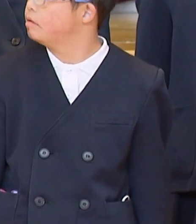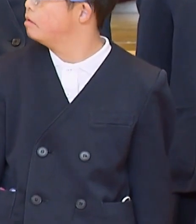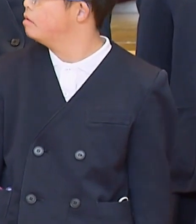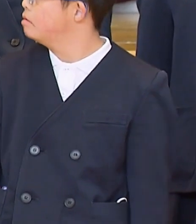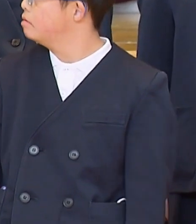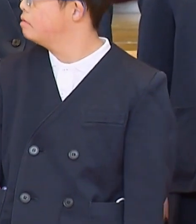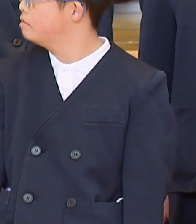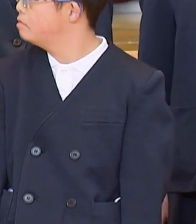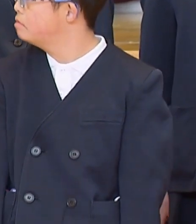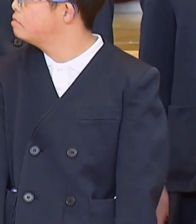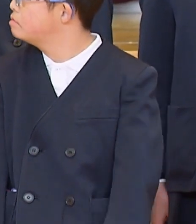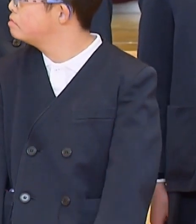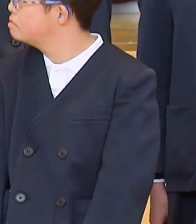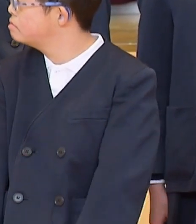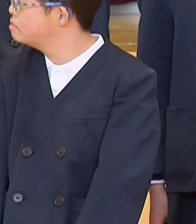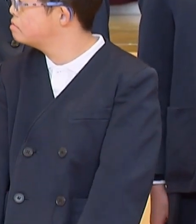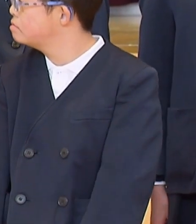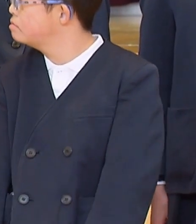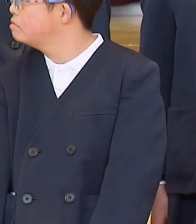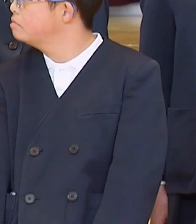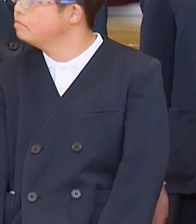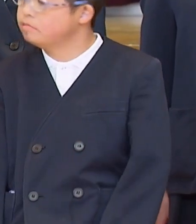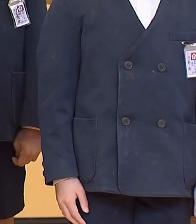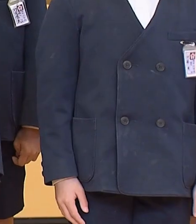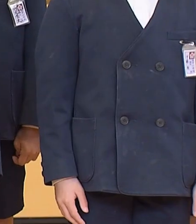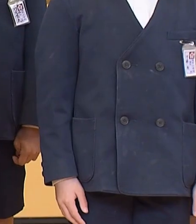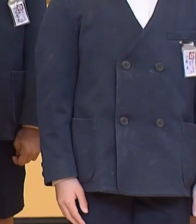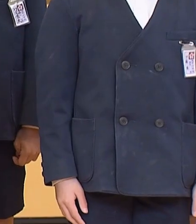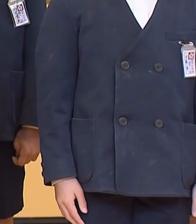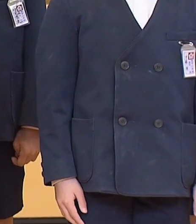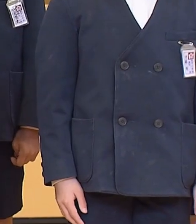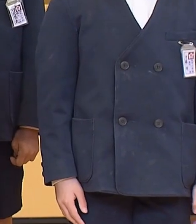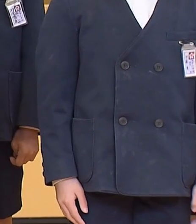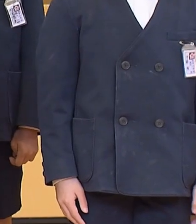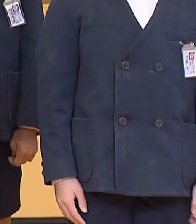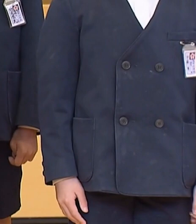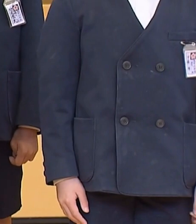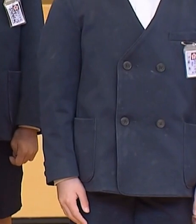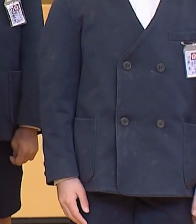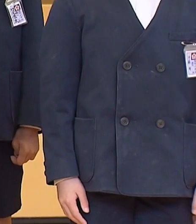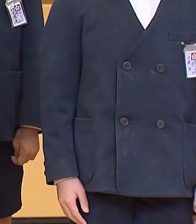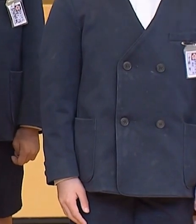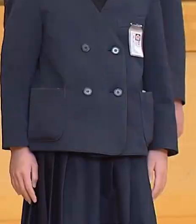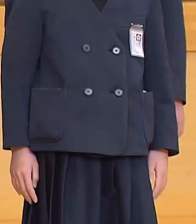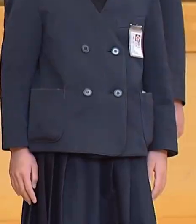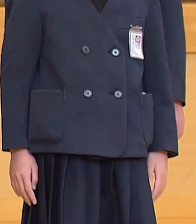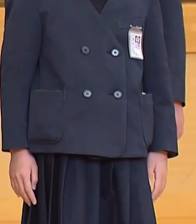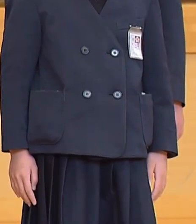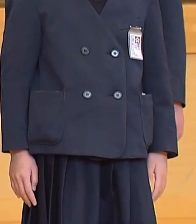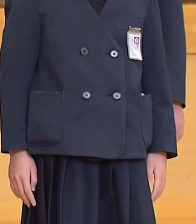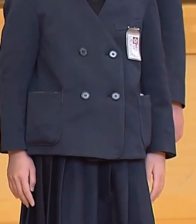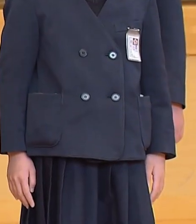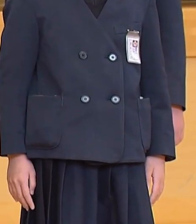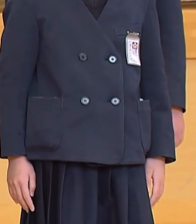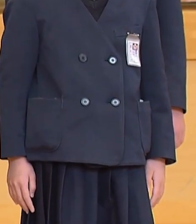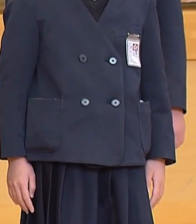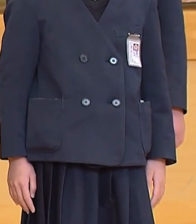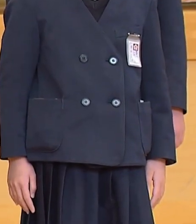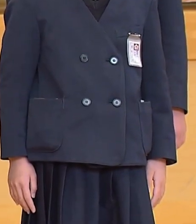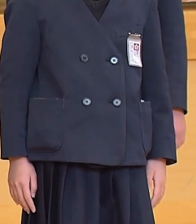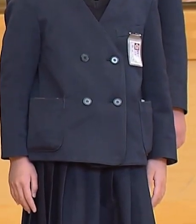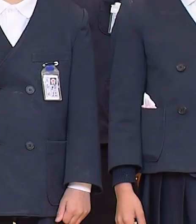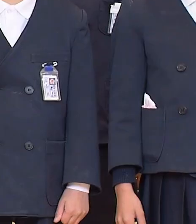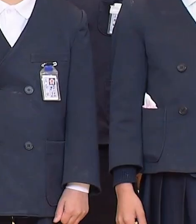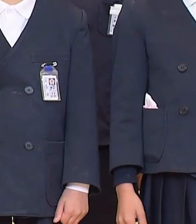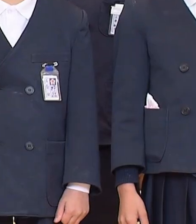の字がこの山に刻まれています。 秋地フェスティバルのある秋には 万の字に火が灯され